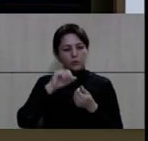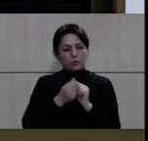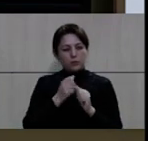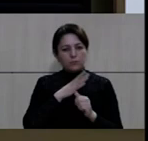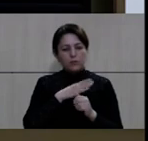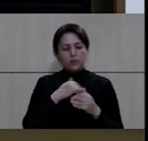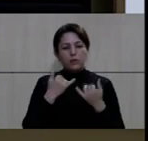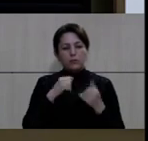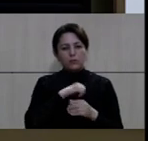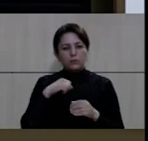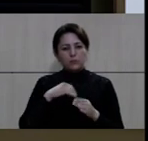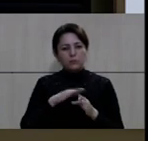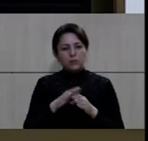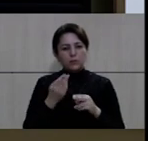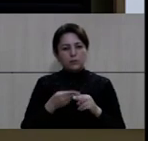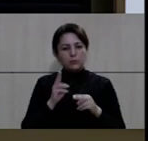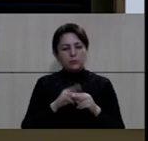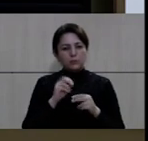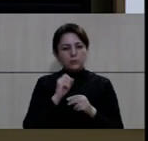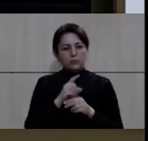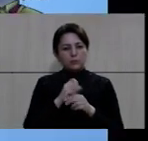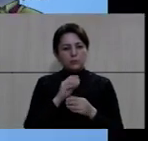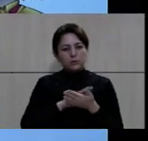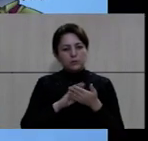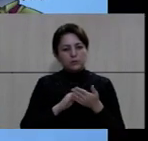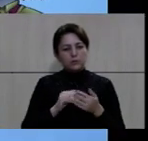есі мұстақыл бәжәріш үшін топшырықларыны езіп алын.